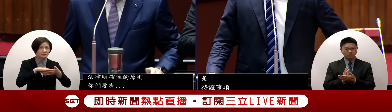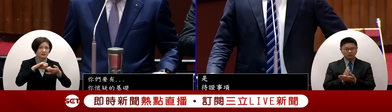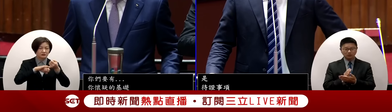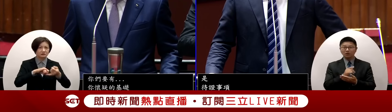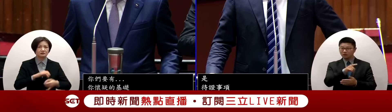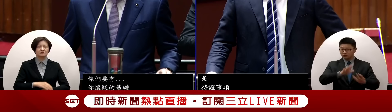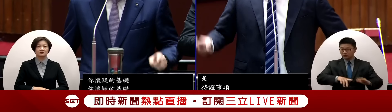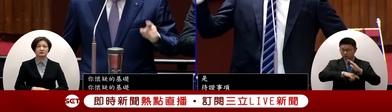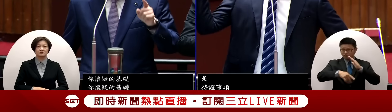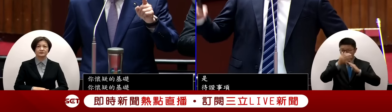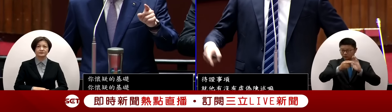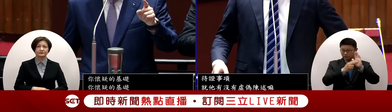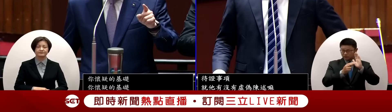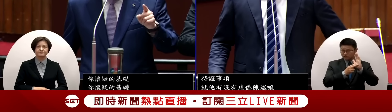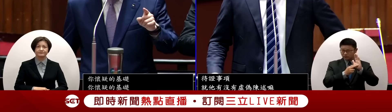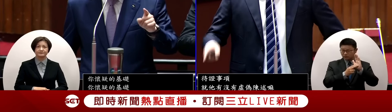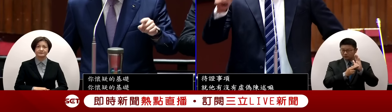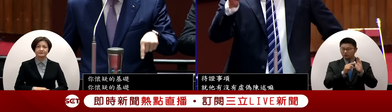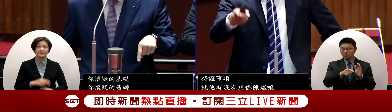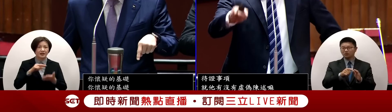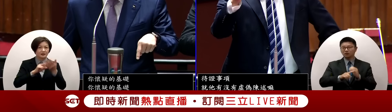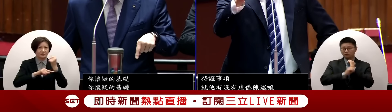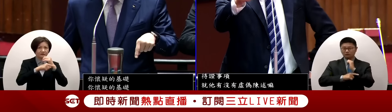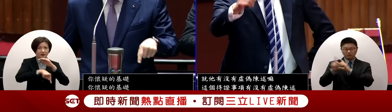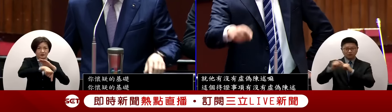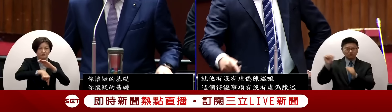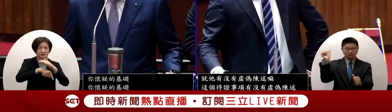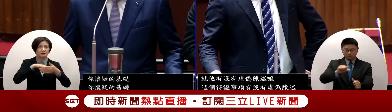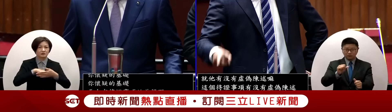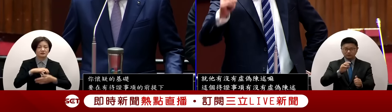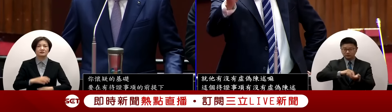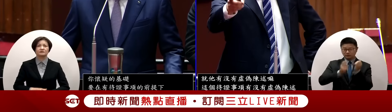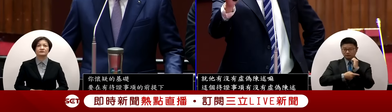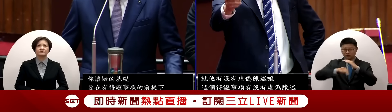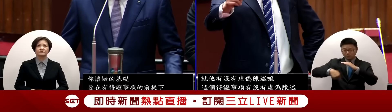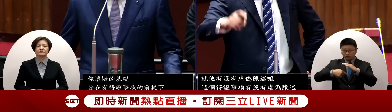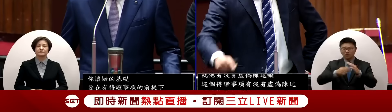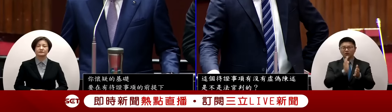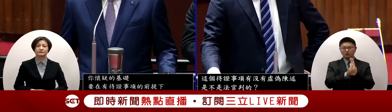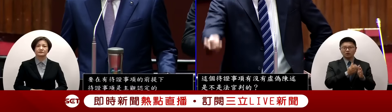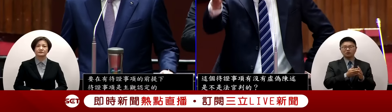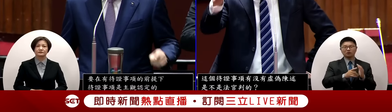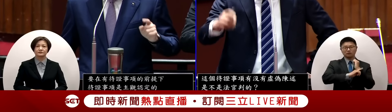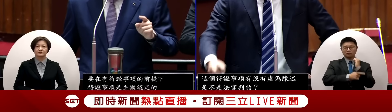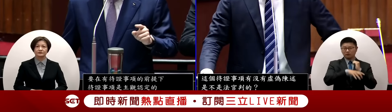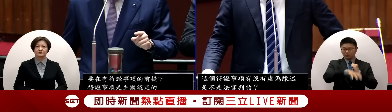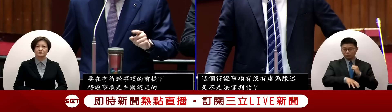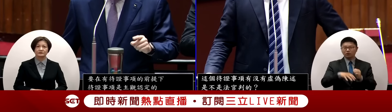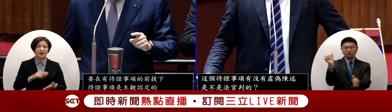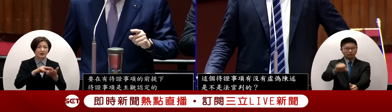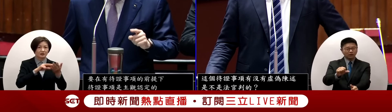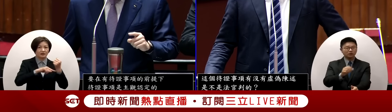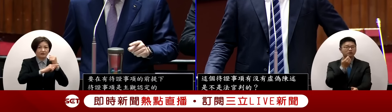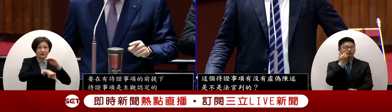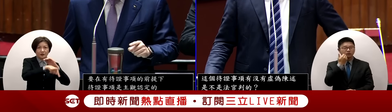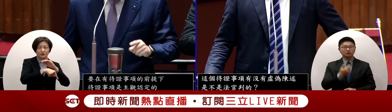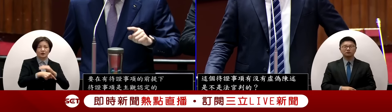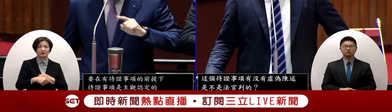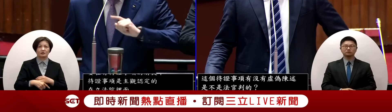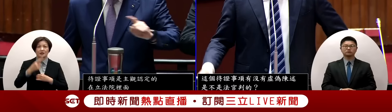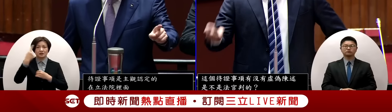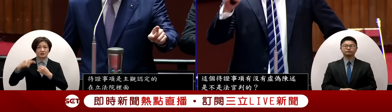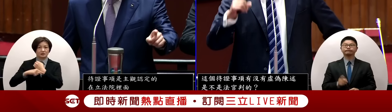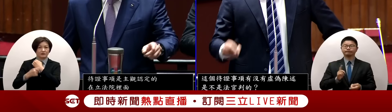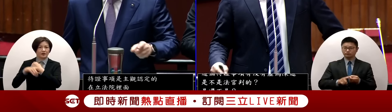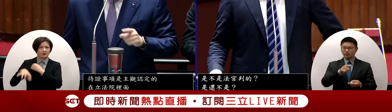院长您的说法，可以行责，是立法院可以行责，还是法院可以行责？请回答。 立法院不是司法机关，他不